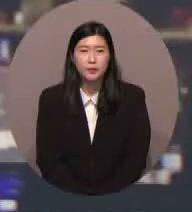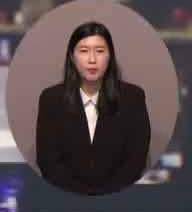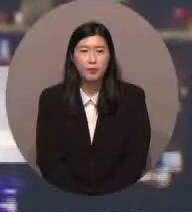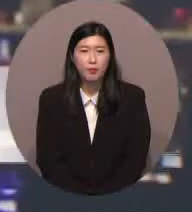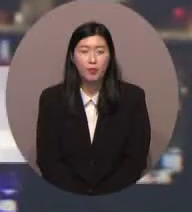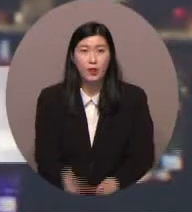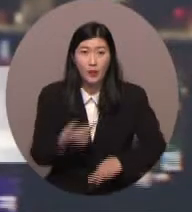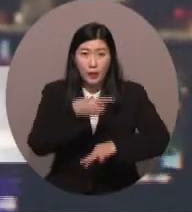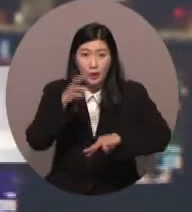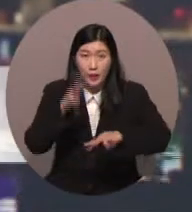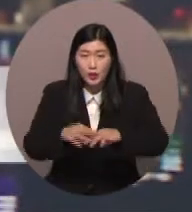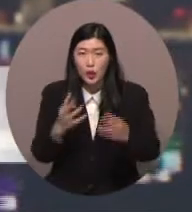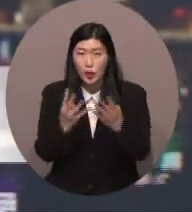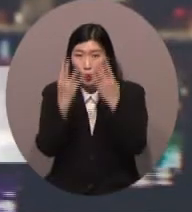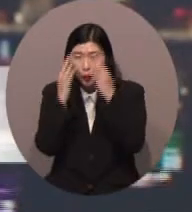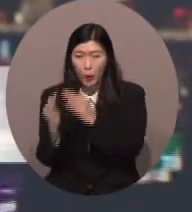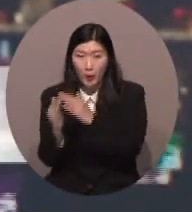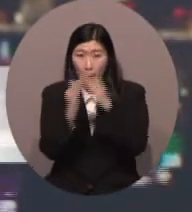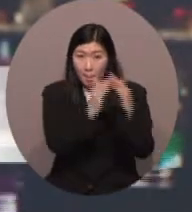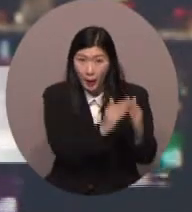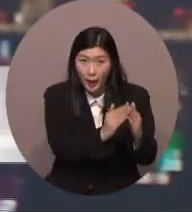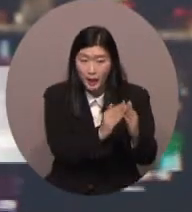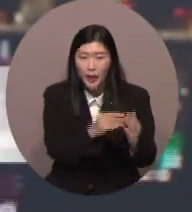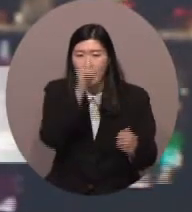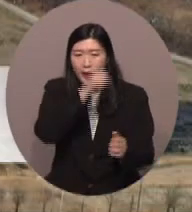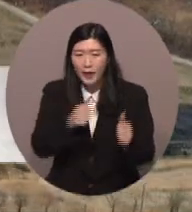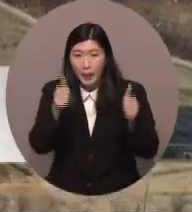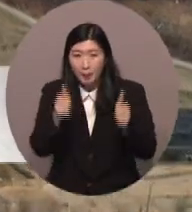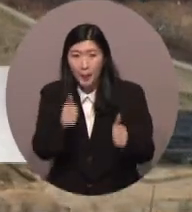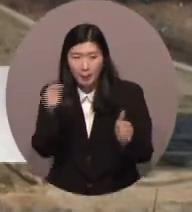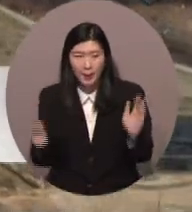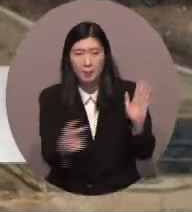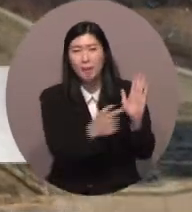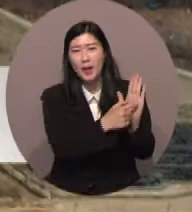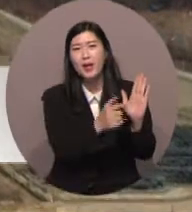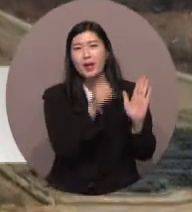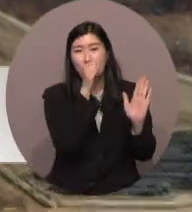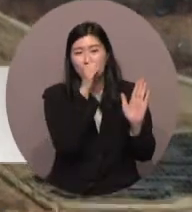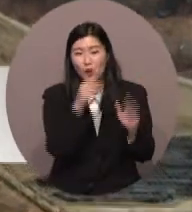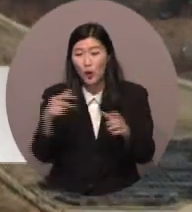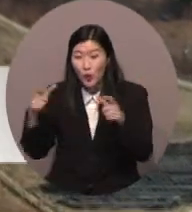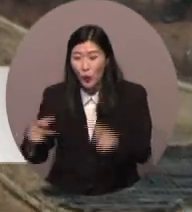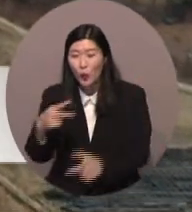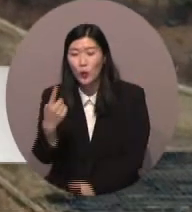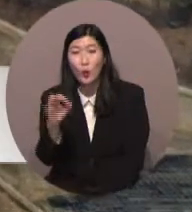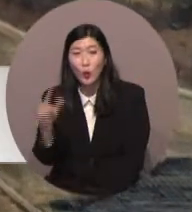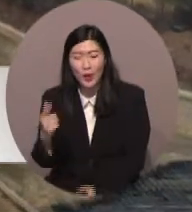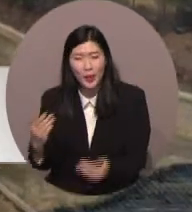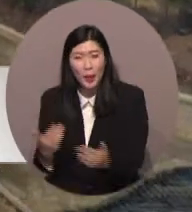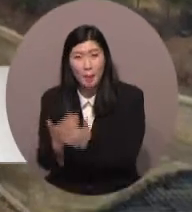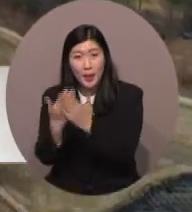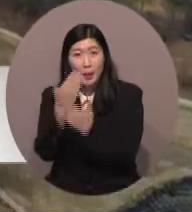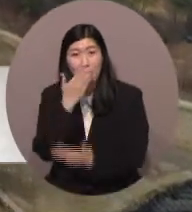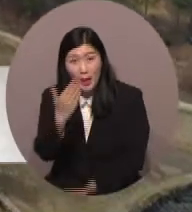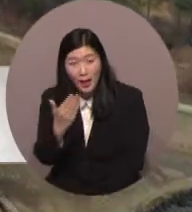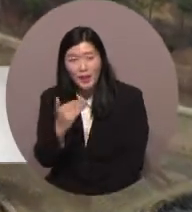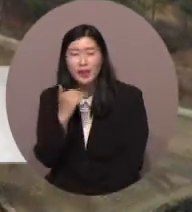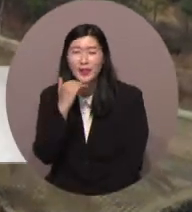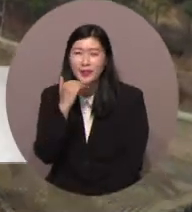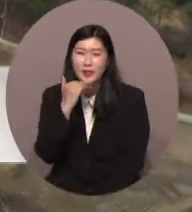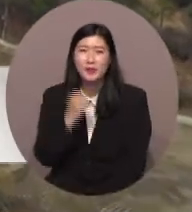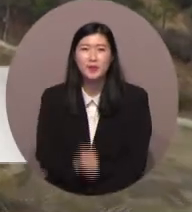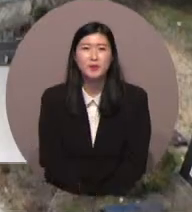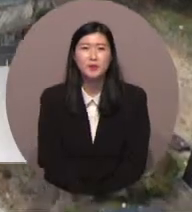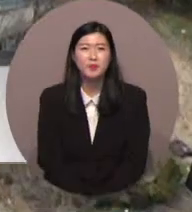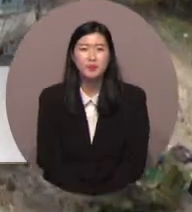대전 교도소 이전 사업이 공기업 예비타당성 조사 대상의 선정되면서 도안 3단계 개발 사업도 속도를 낼지